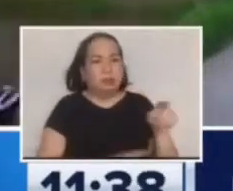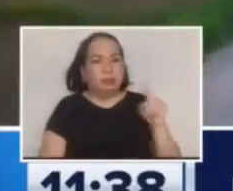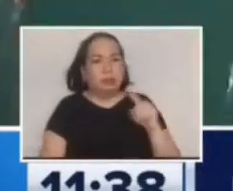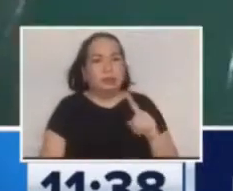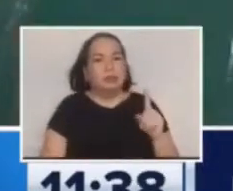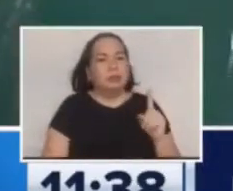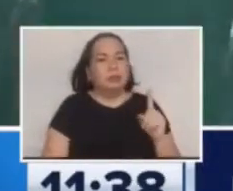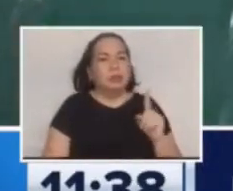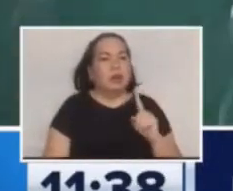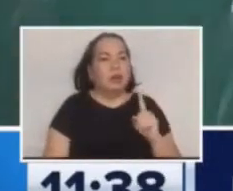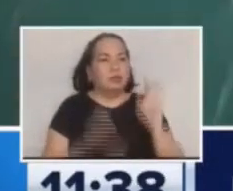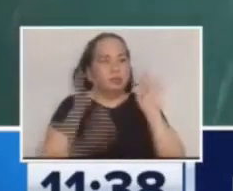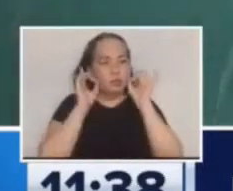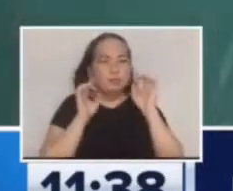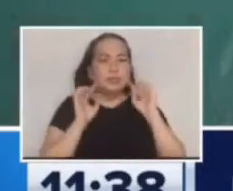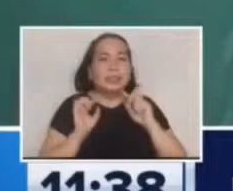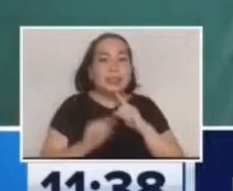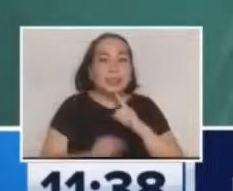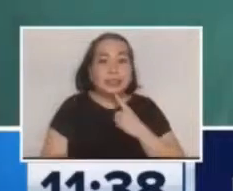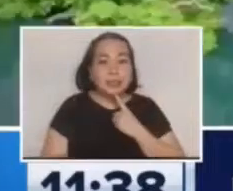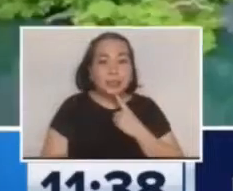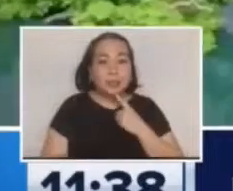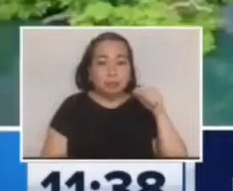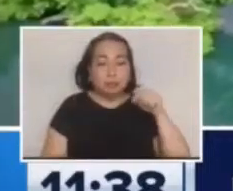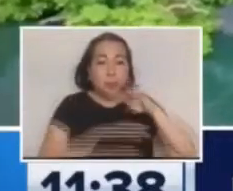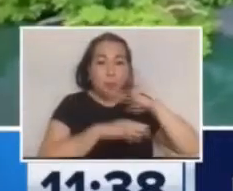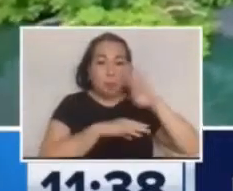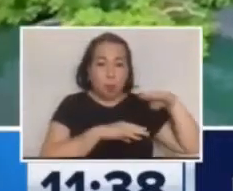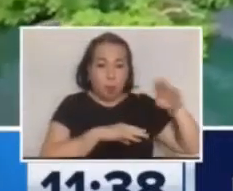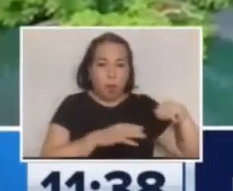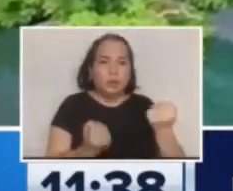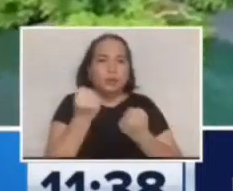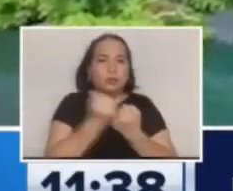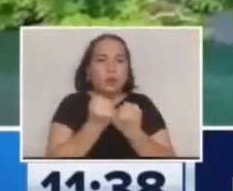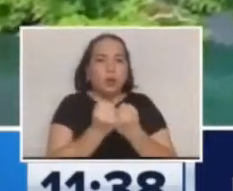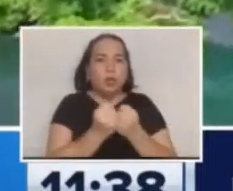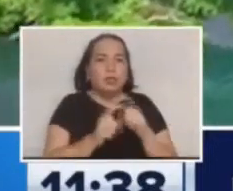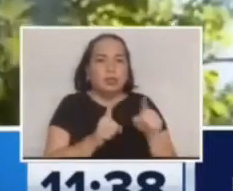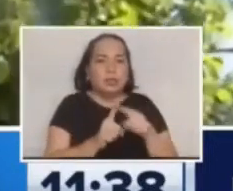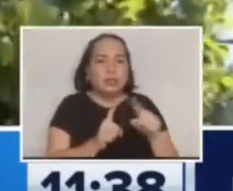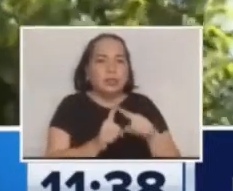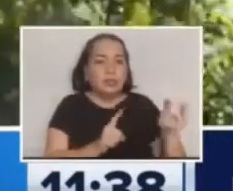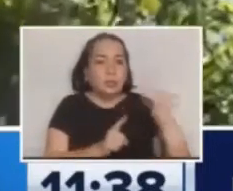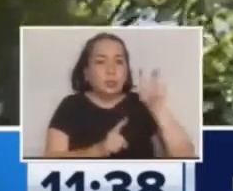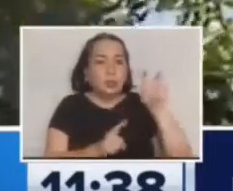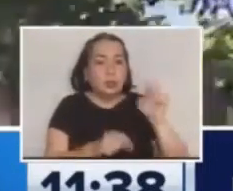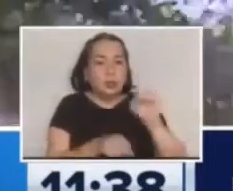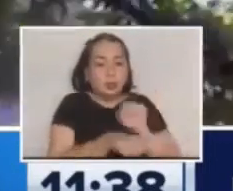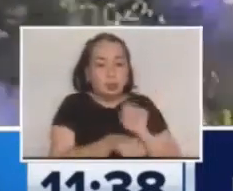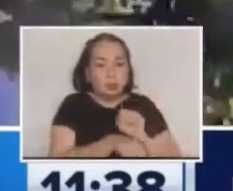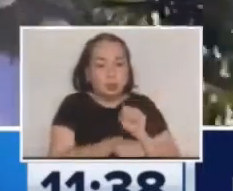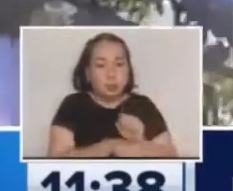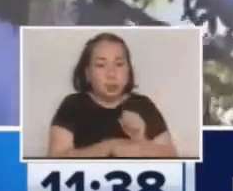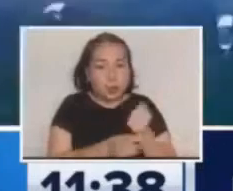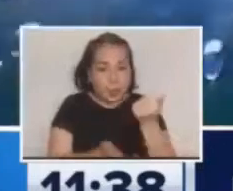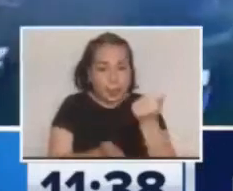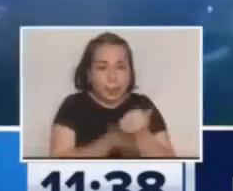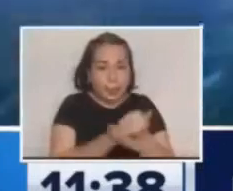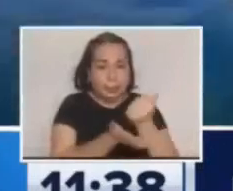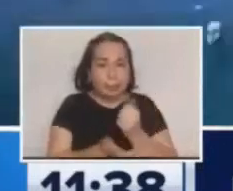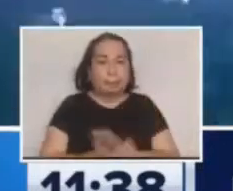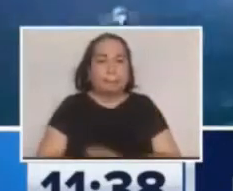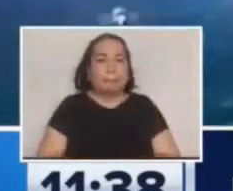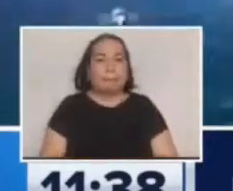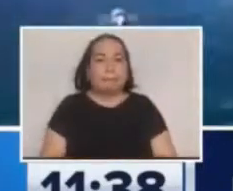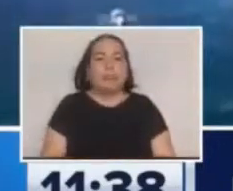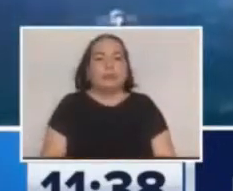mga MSMEs ngayon, nag-set aside kami ng 200 million na surety guarantee para matulungan sila, para mas magkaroon ng